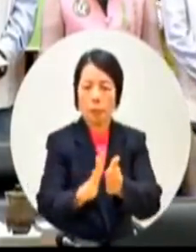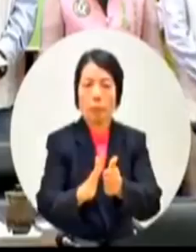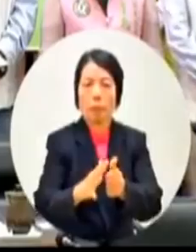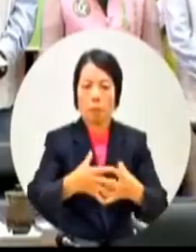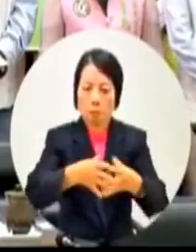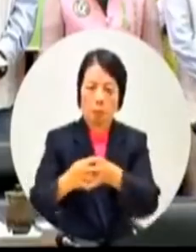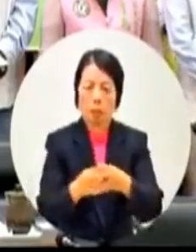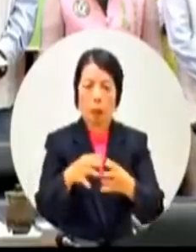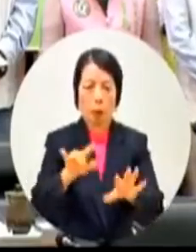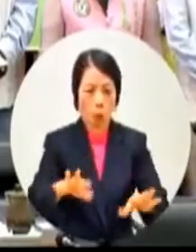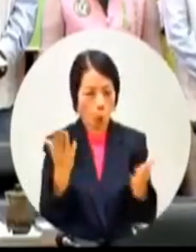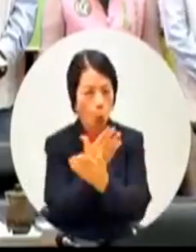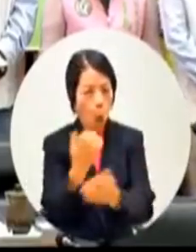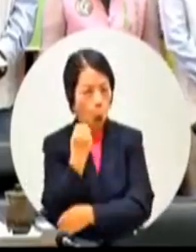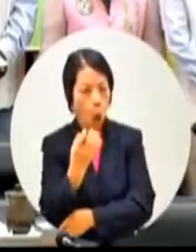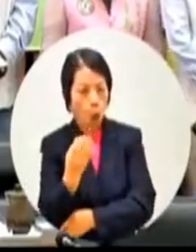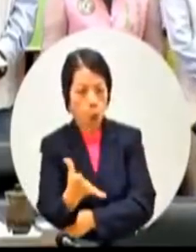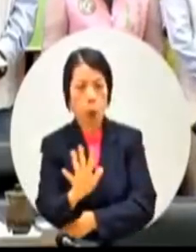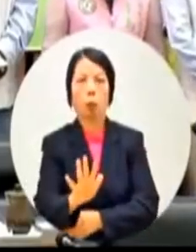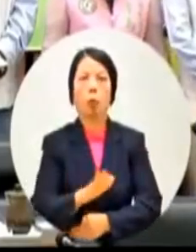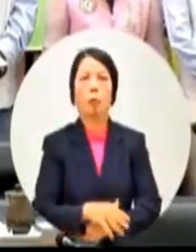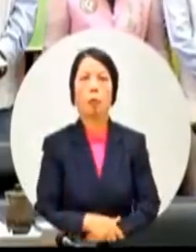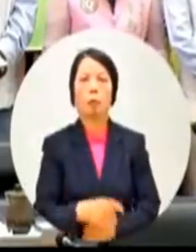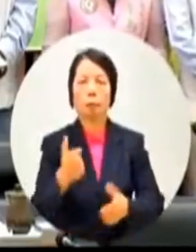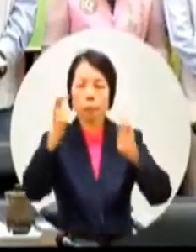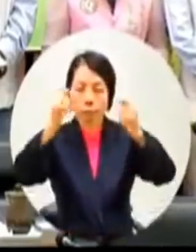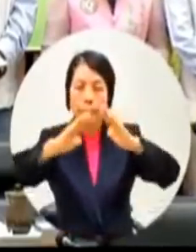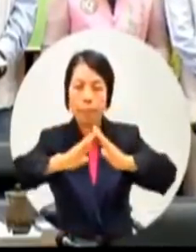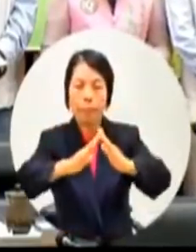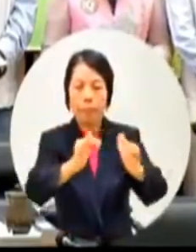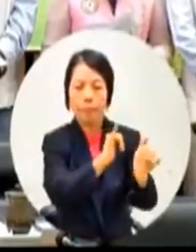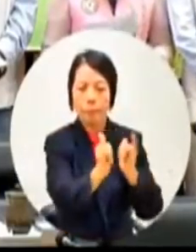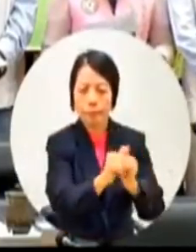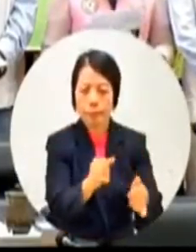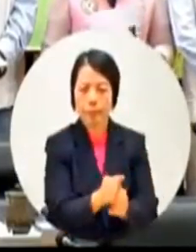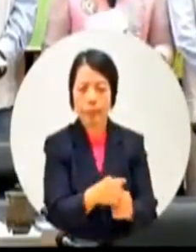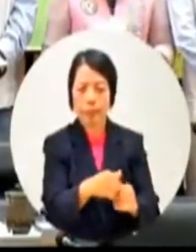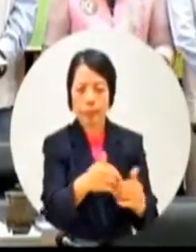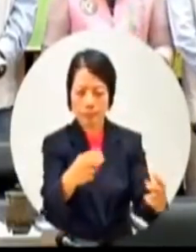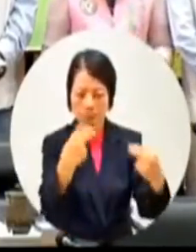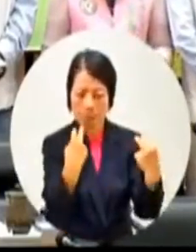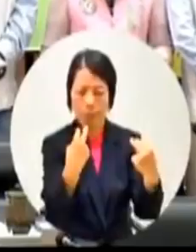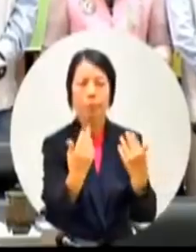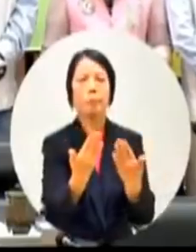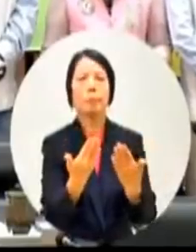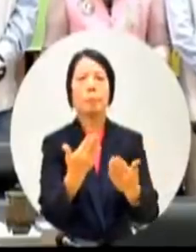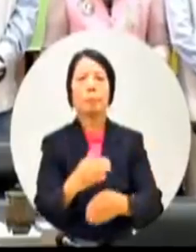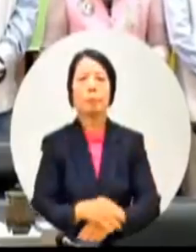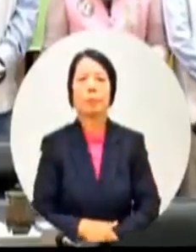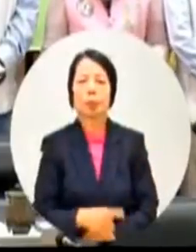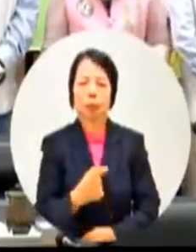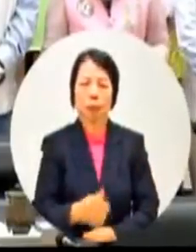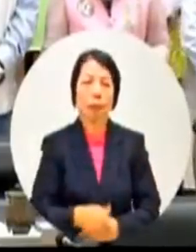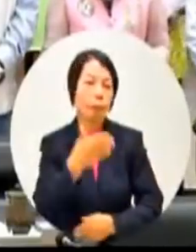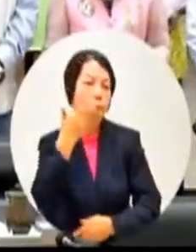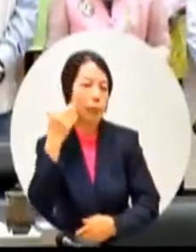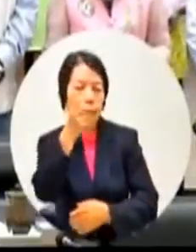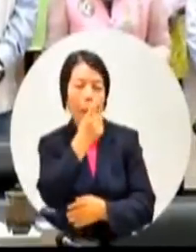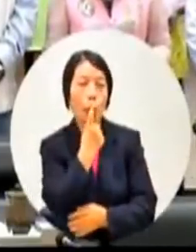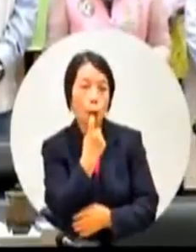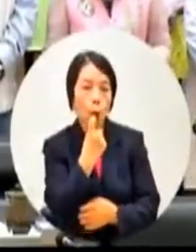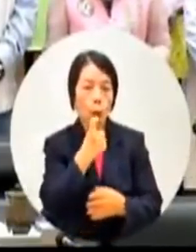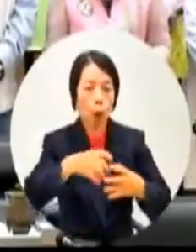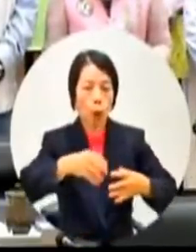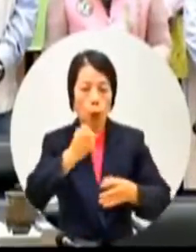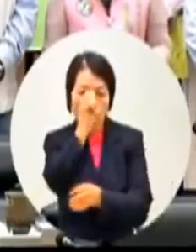望说，让高雄市民能看得到，大家蓝绿共同推动的，我们未来台湾是很有进步的。所以讲，你